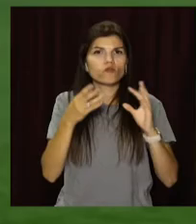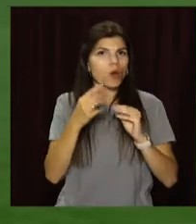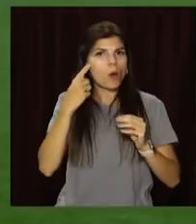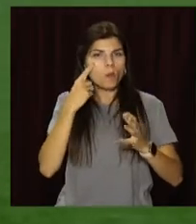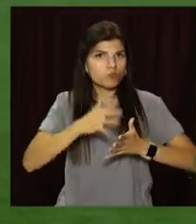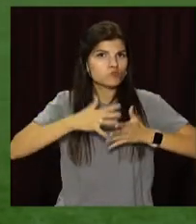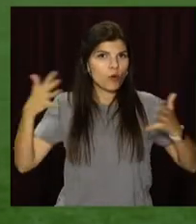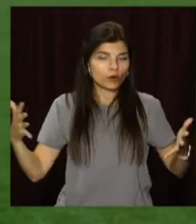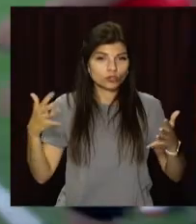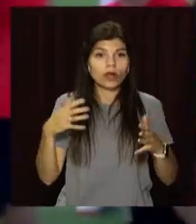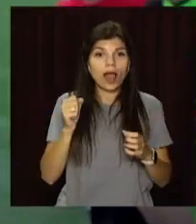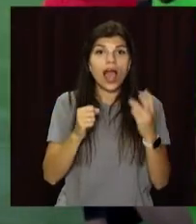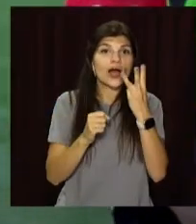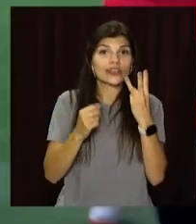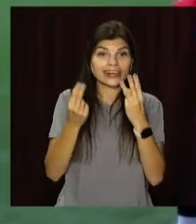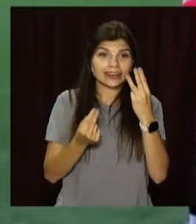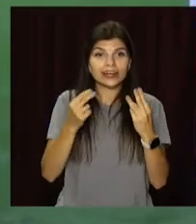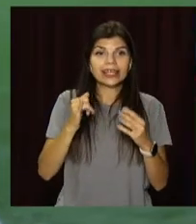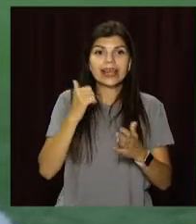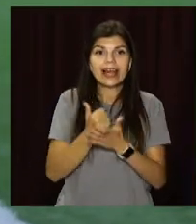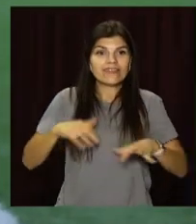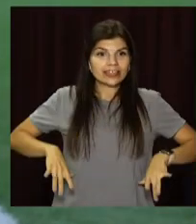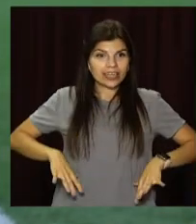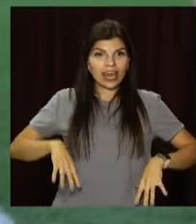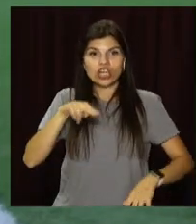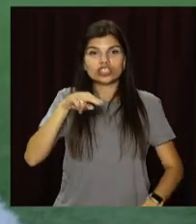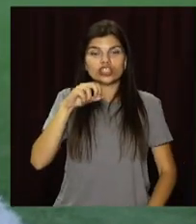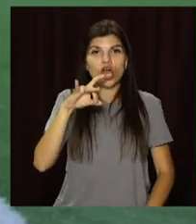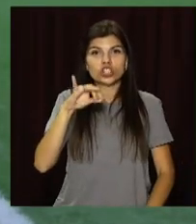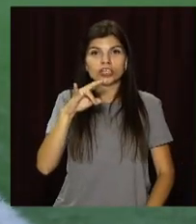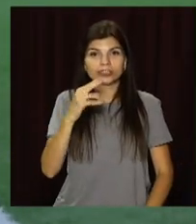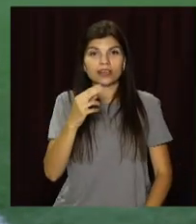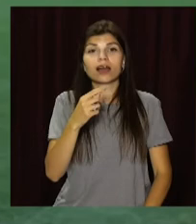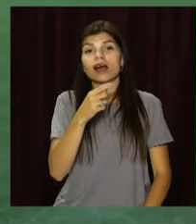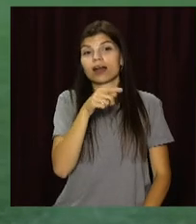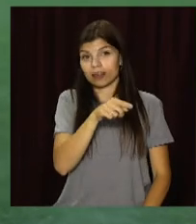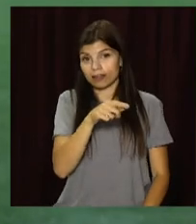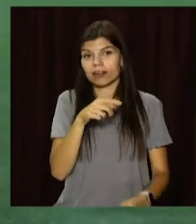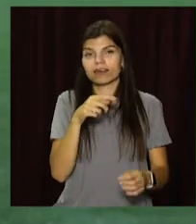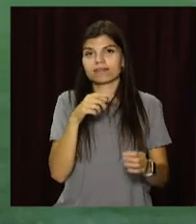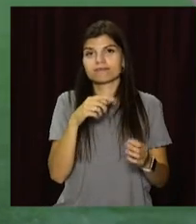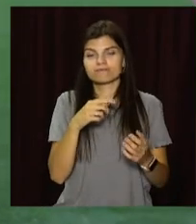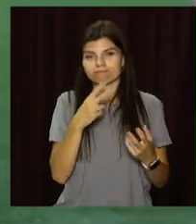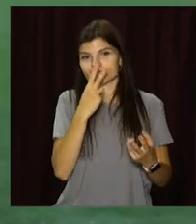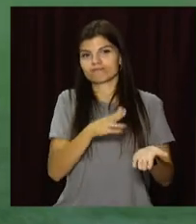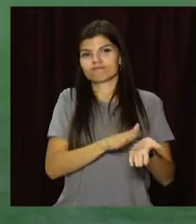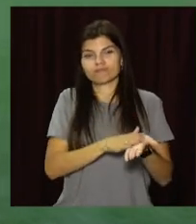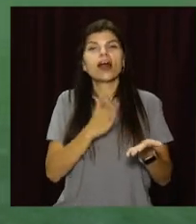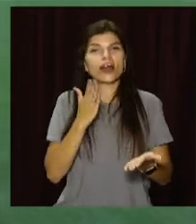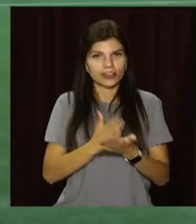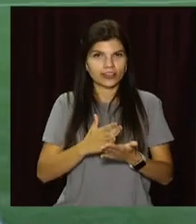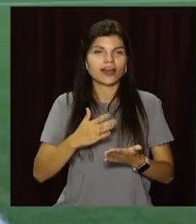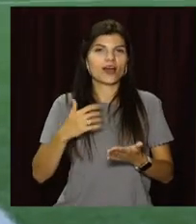найбільшу кількість очок. А 3 гравців і головний тренер «Дзержинця» увійшли до символічної збірної турніру. Отже, є чим